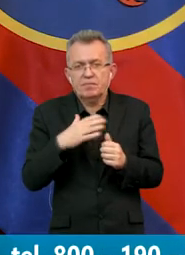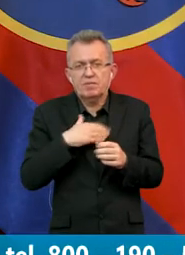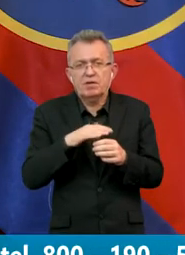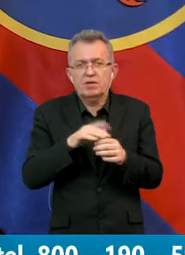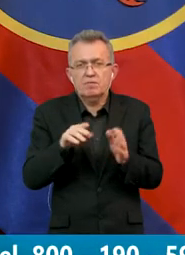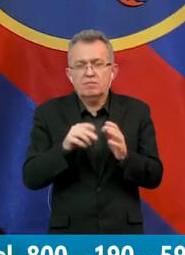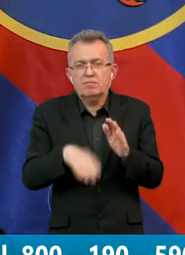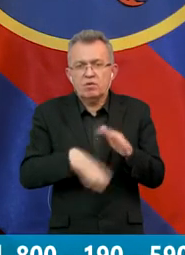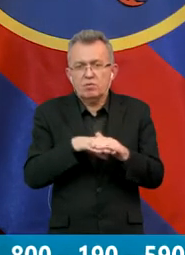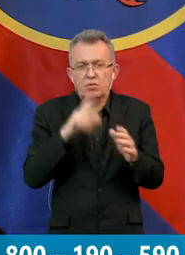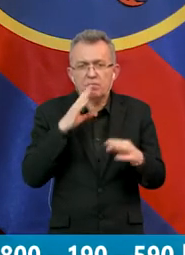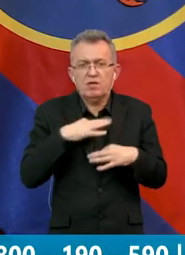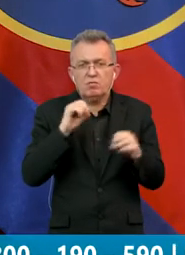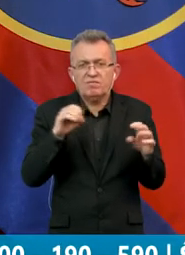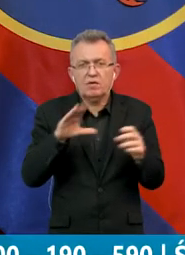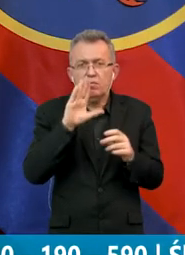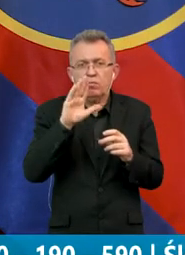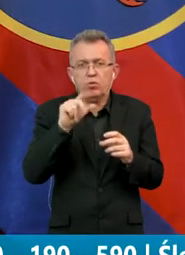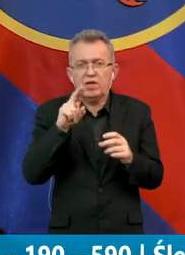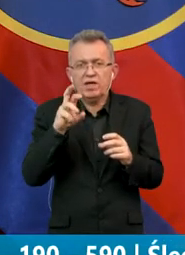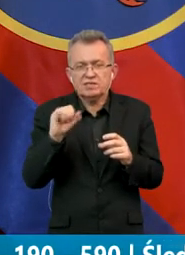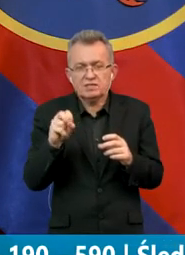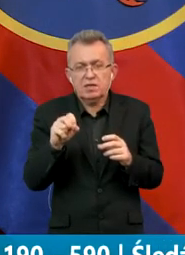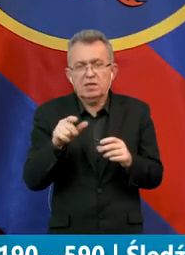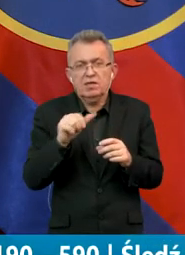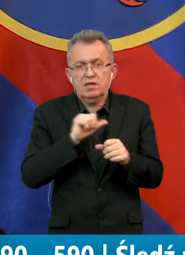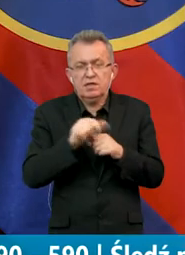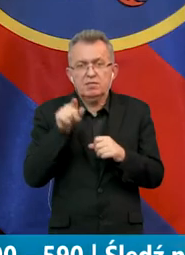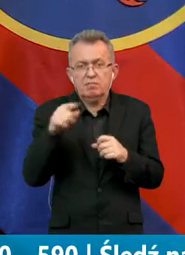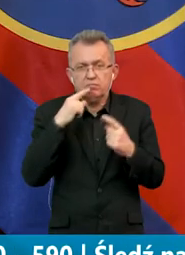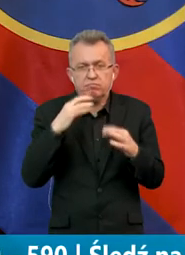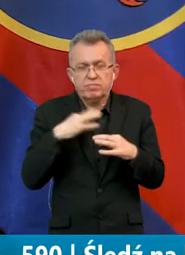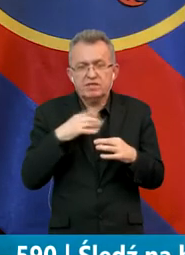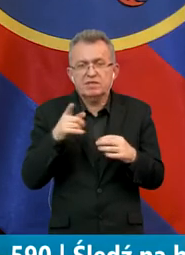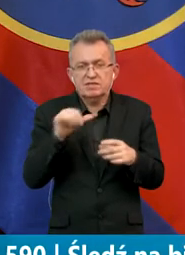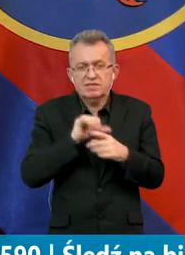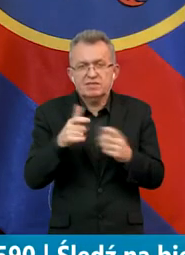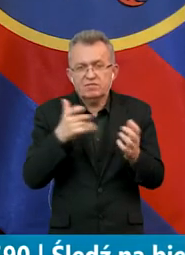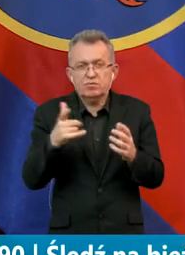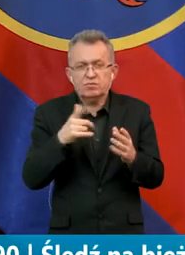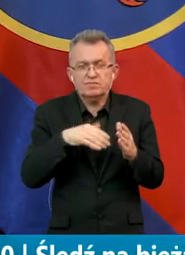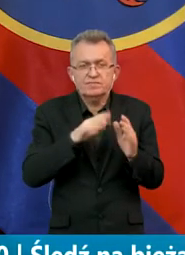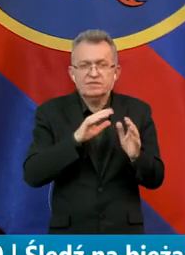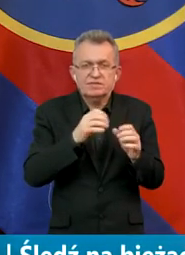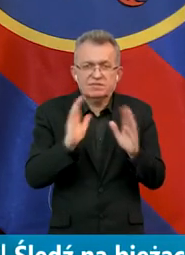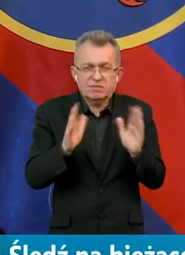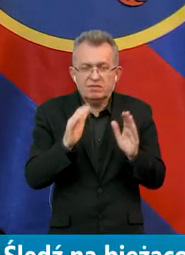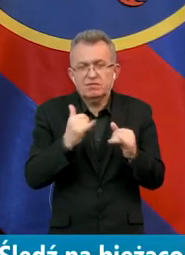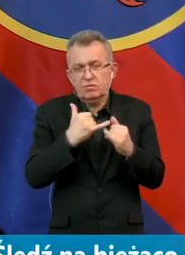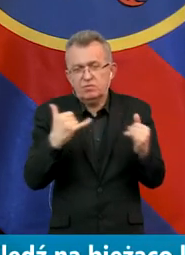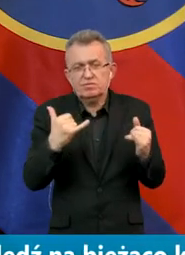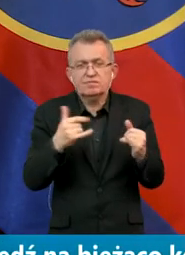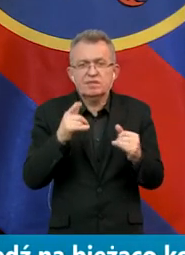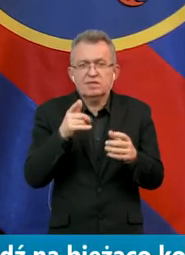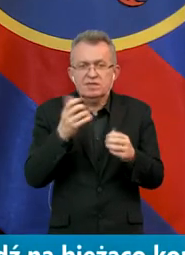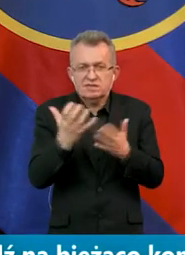pełnomocnika, panią profesor Beatę Bugajską, która zajmuje się tymi wykluczeniami w naszym mieście, zbiera ten